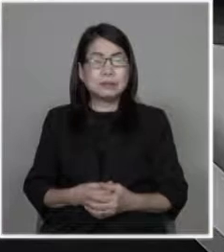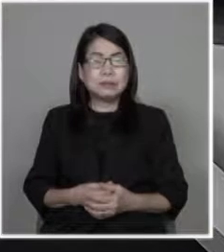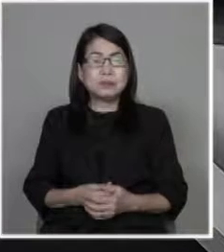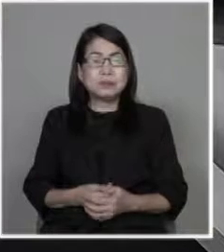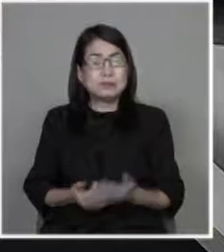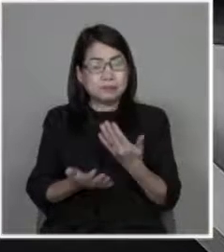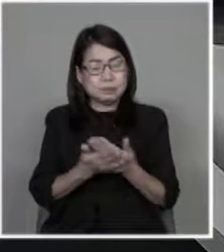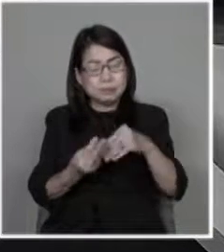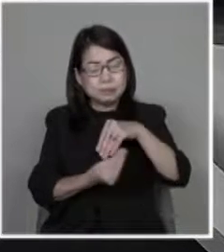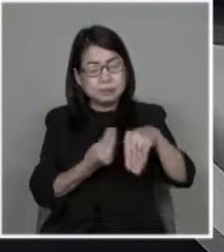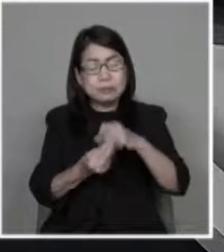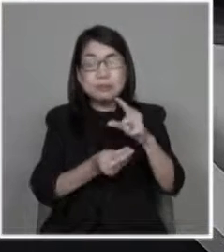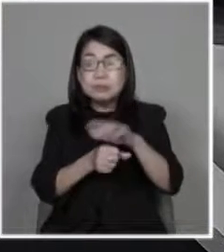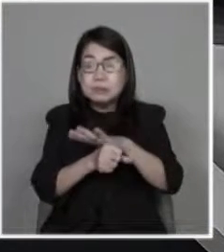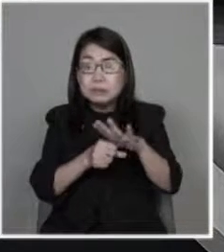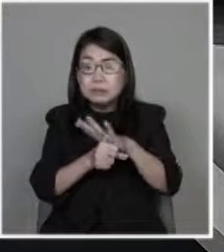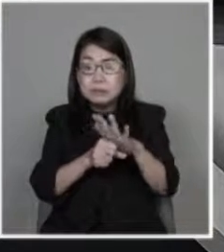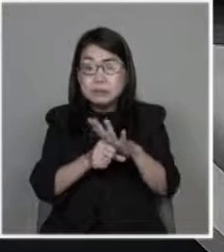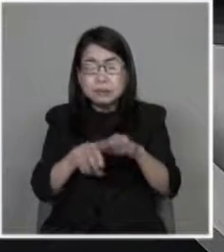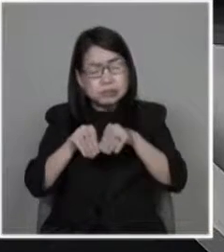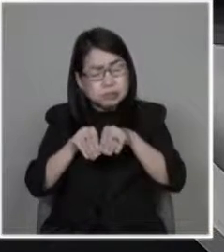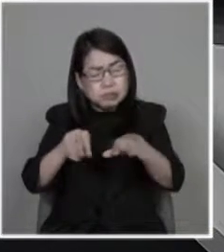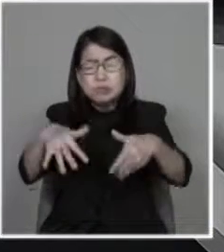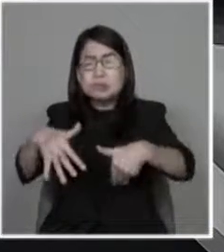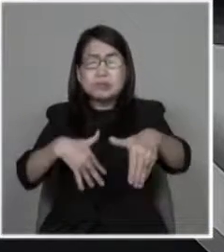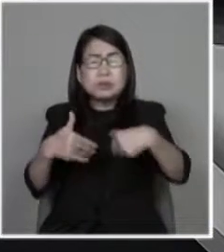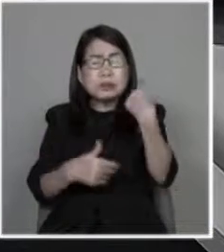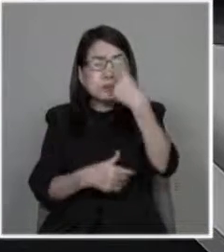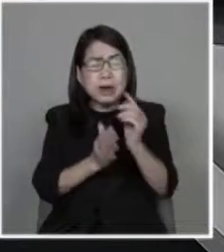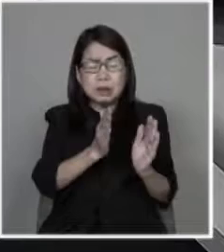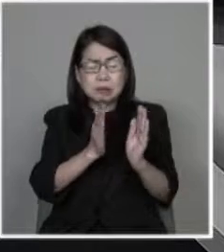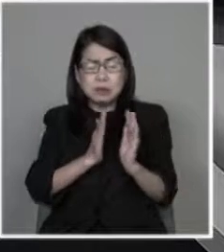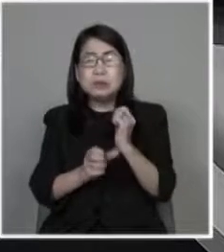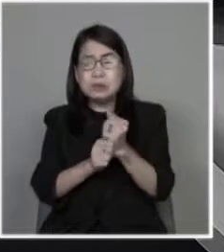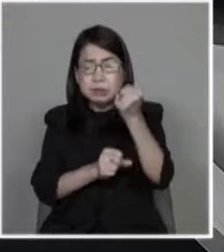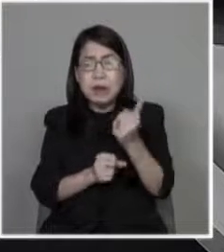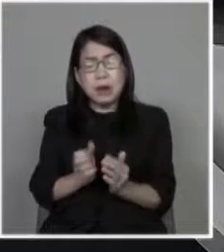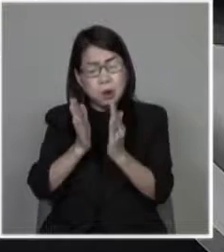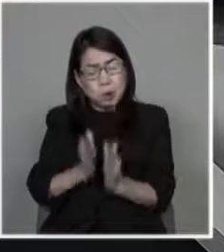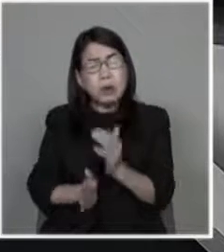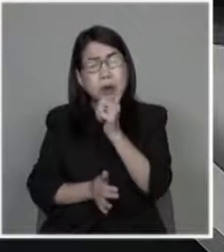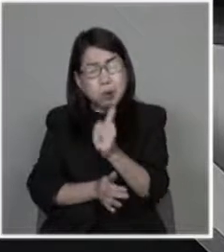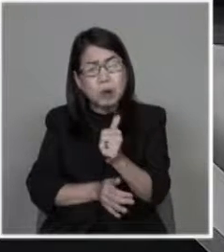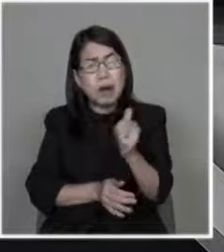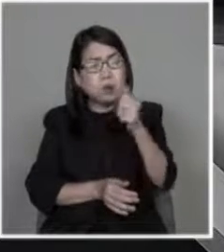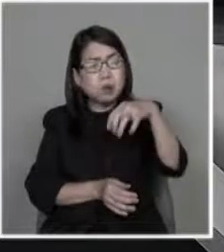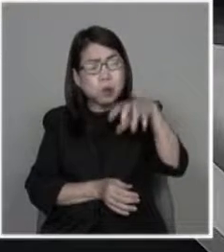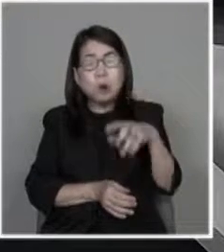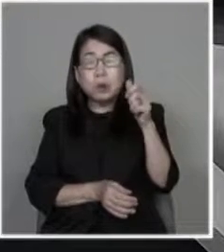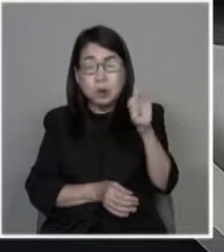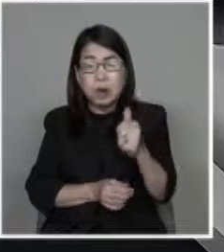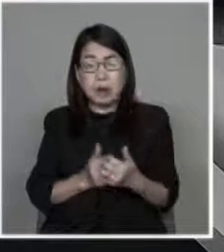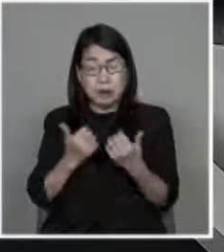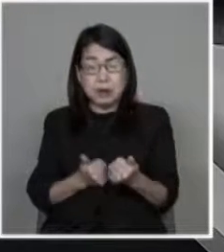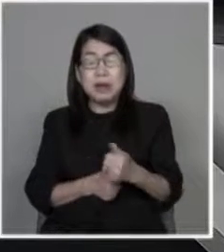หลักเศรษฐกิจพอเพียงใช้ได้กับทุกคนจริงๆนะคะไม่เว้นแม้แต่บุคคลหรือองค์กรรวมไปถึงสวนสัตว์เชียงใหม่ผู้อำนวยการสวน